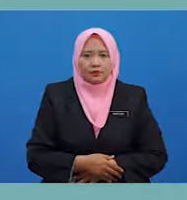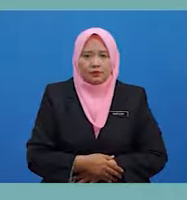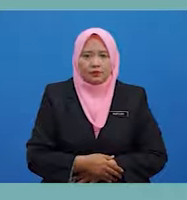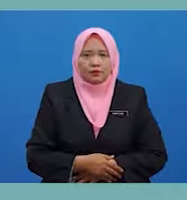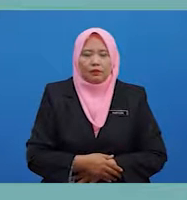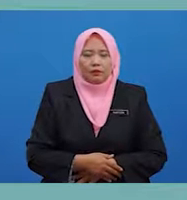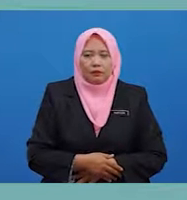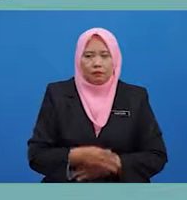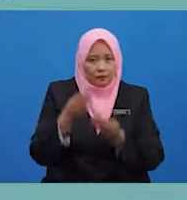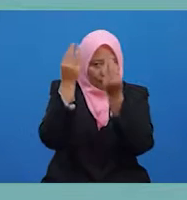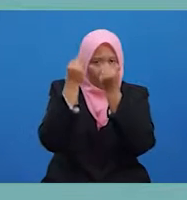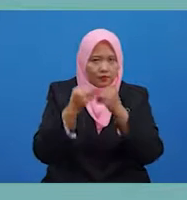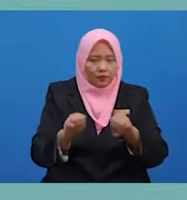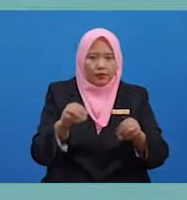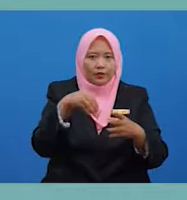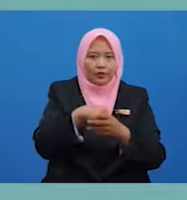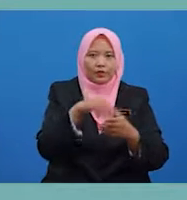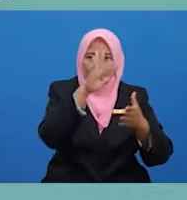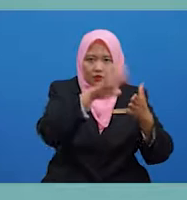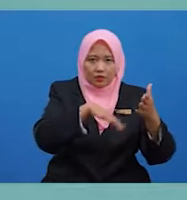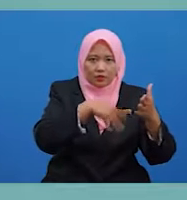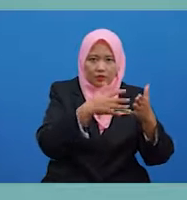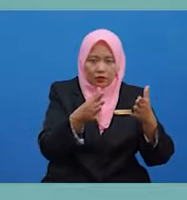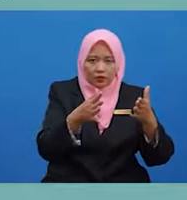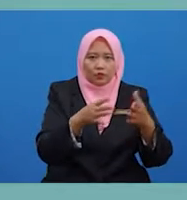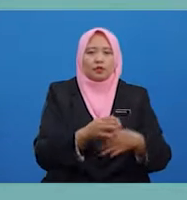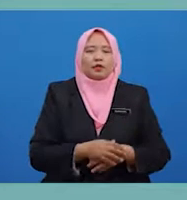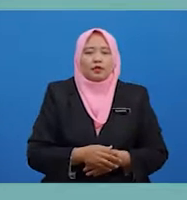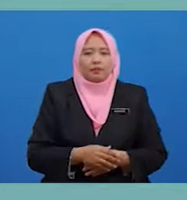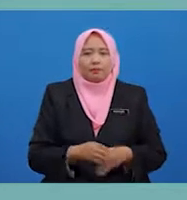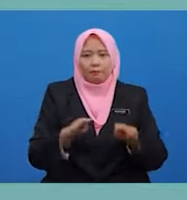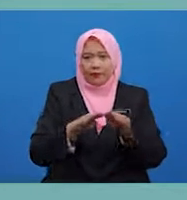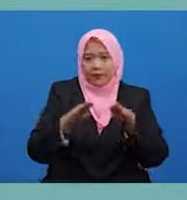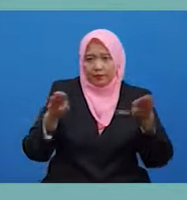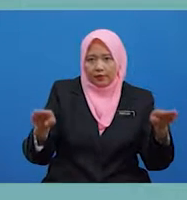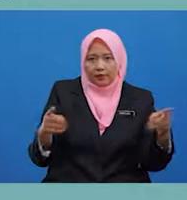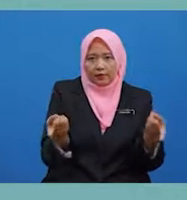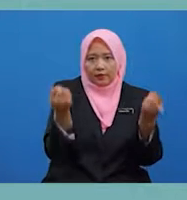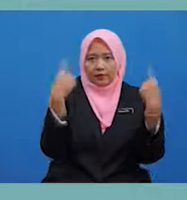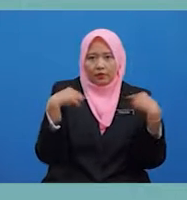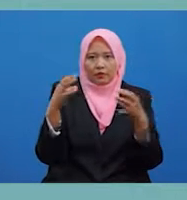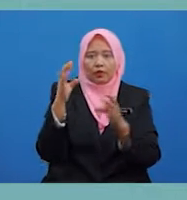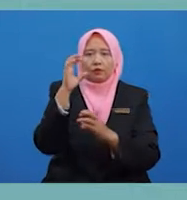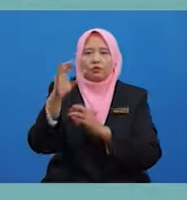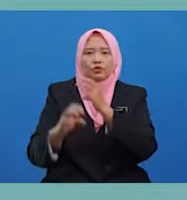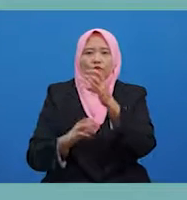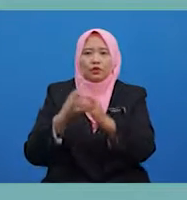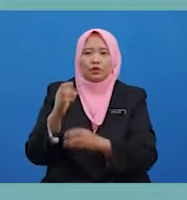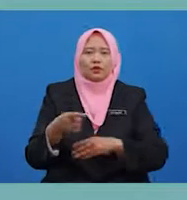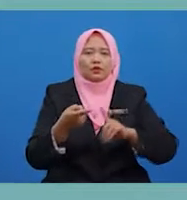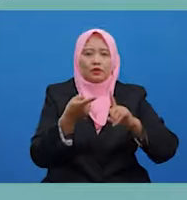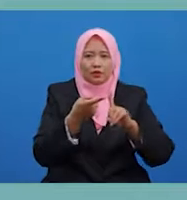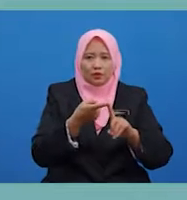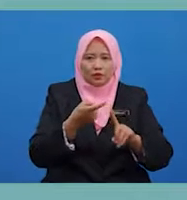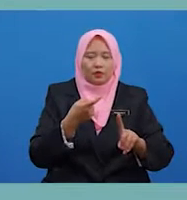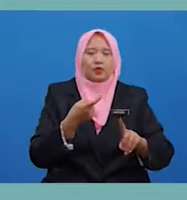berdasarkan maklumat dalam jadual di bawah, bandingkan kedatangan pelancong dari negara-negara Eropah terpilih